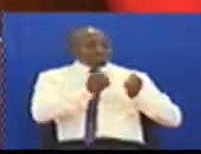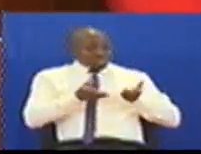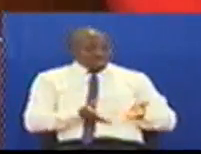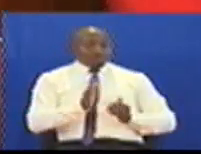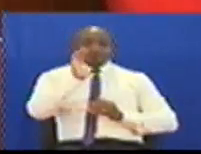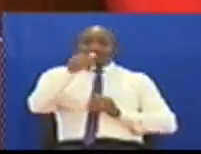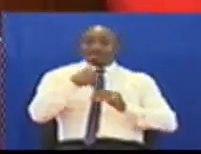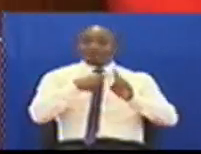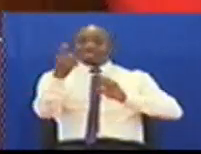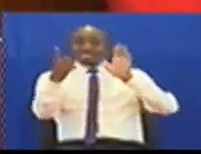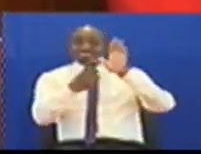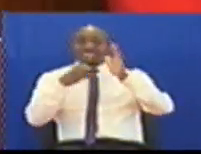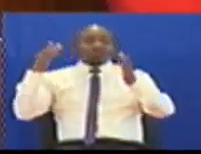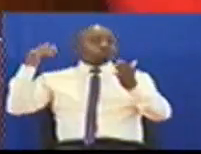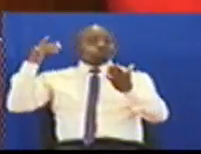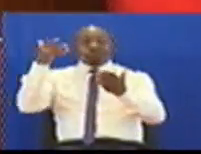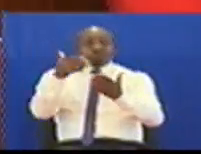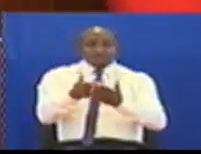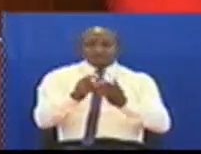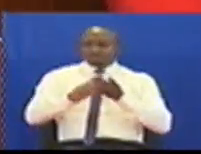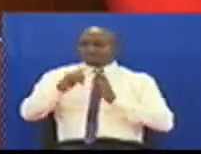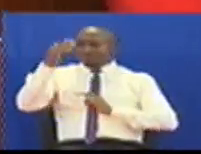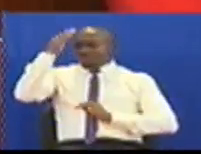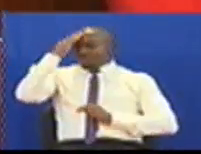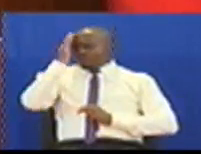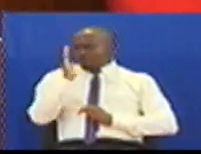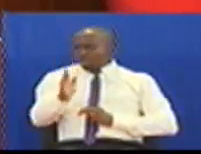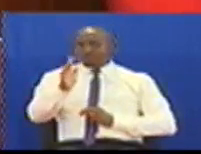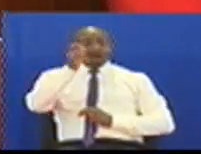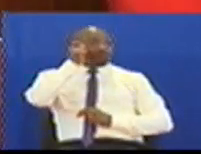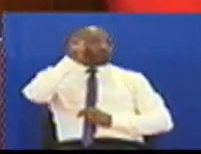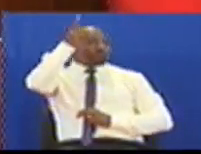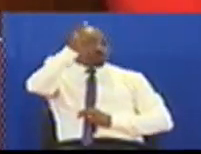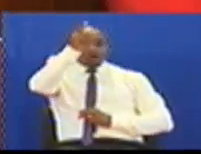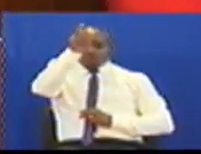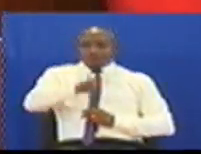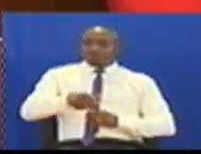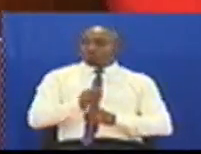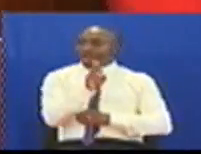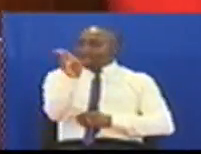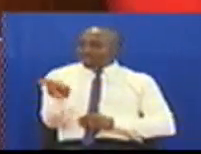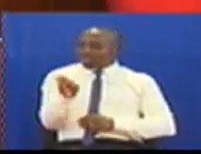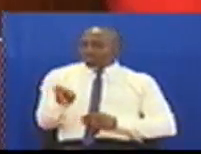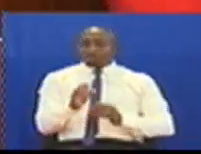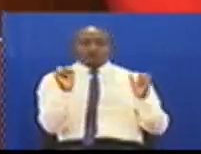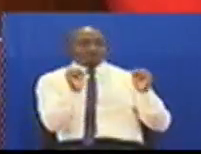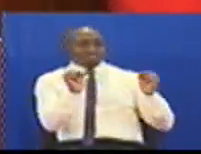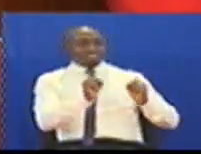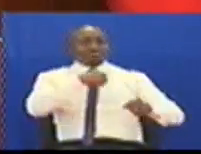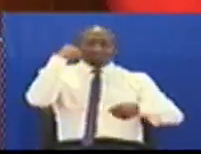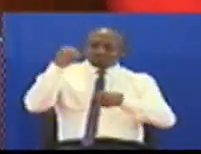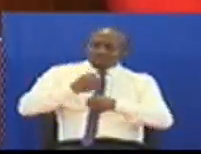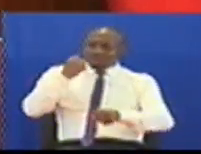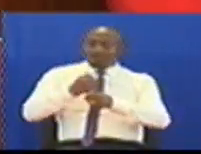iliyopita, na kwa kutambua hilo amegundua kwamba wafanyakazi wa halmashauri ya Rufiji wanafanya kazi katika